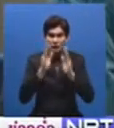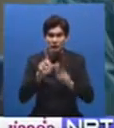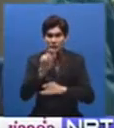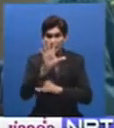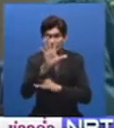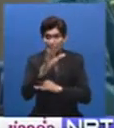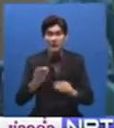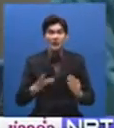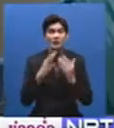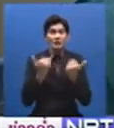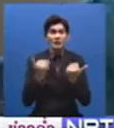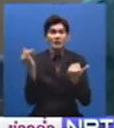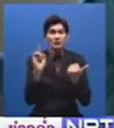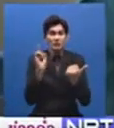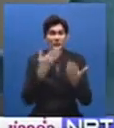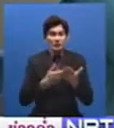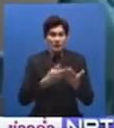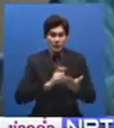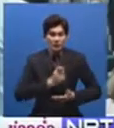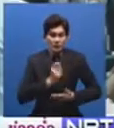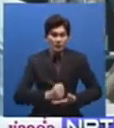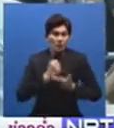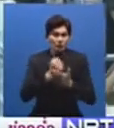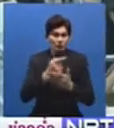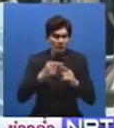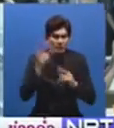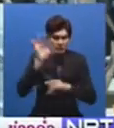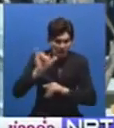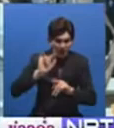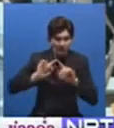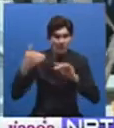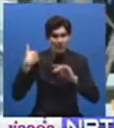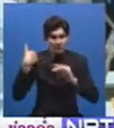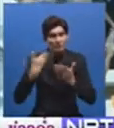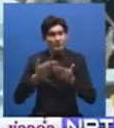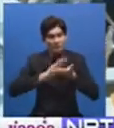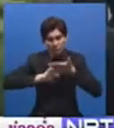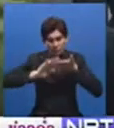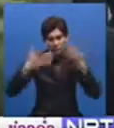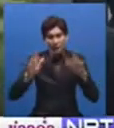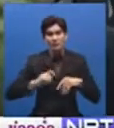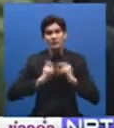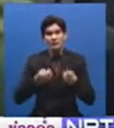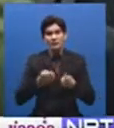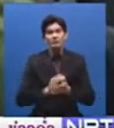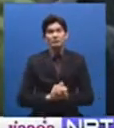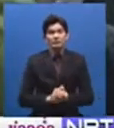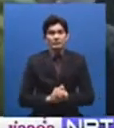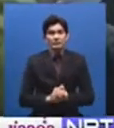25คนซึ่งได้มีการจ่ายเงินเยียวยาให้ผู้บาดเจ็บและญาติผู้เสียชีวิตเป็นที่เรียบร้อยแล้ว